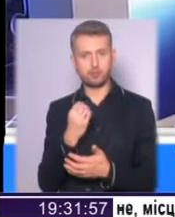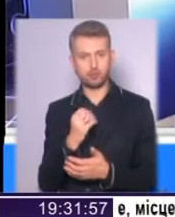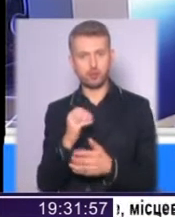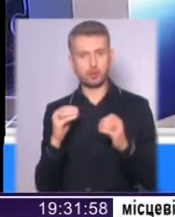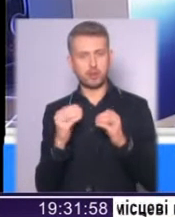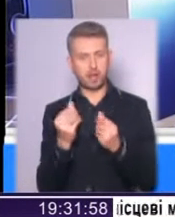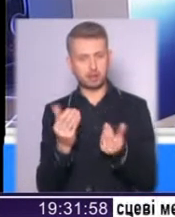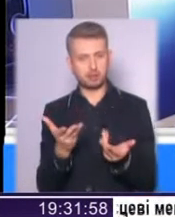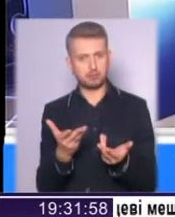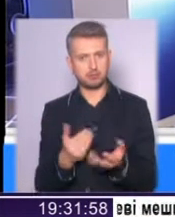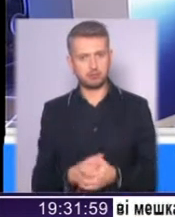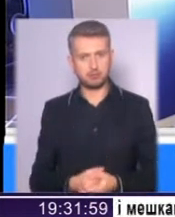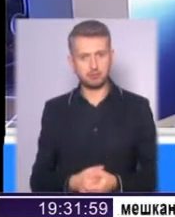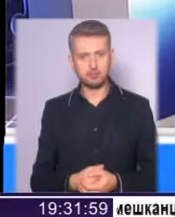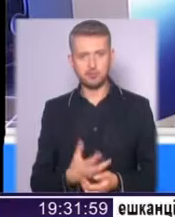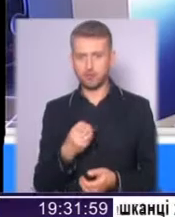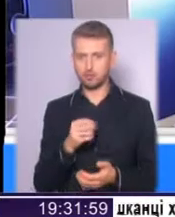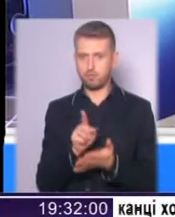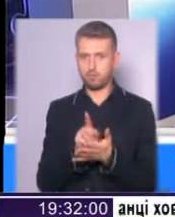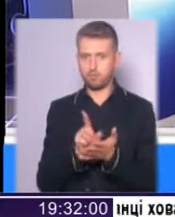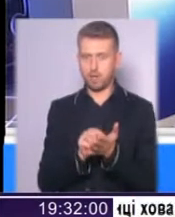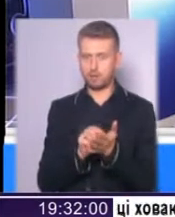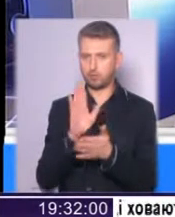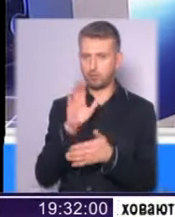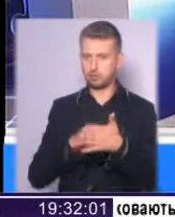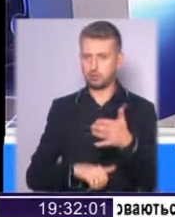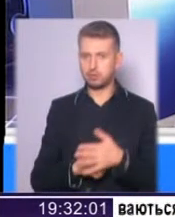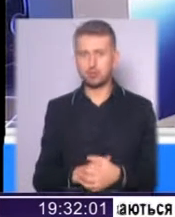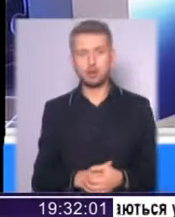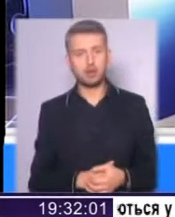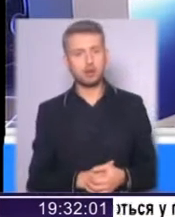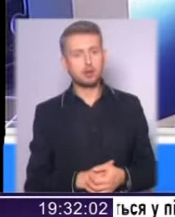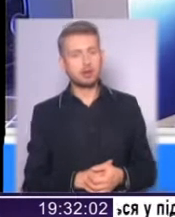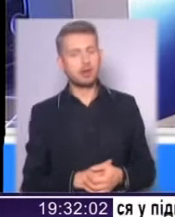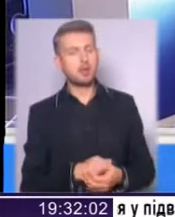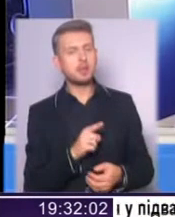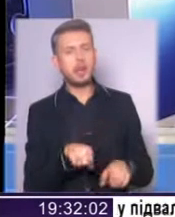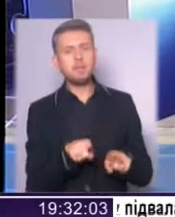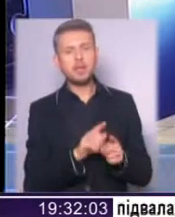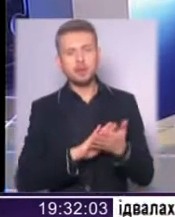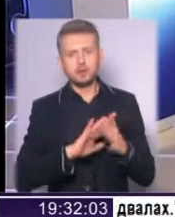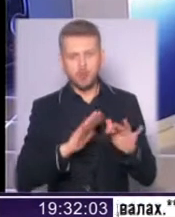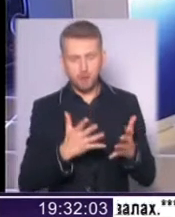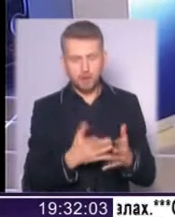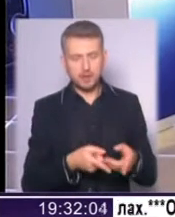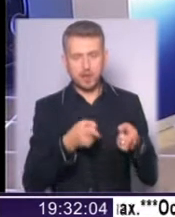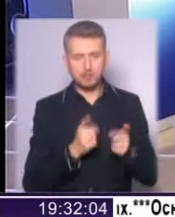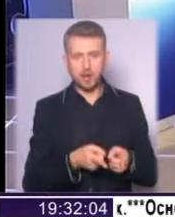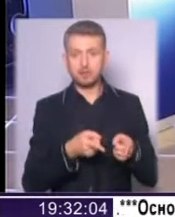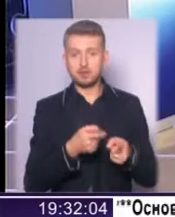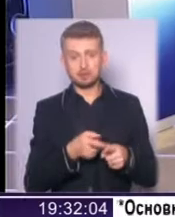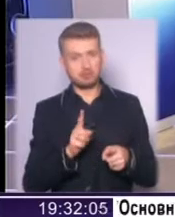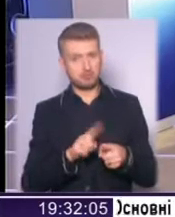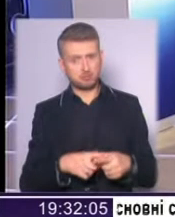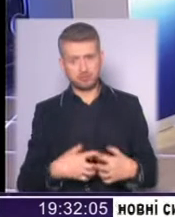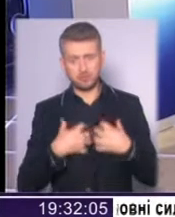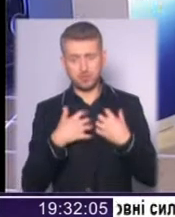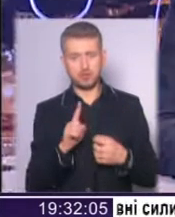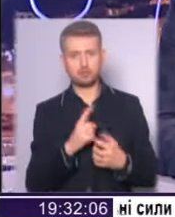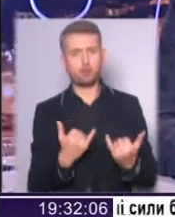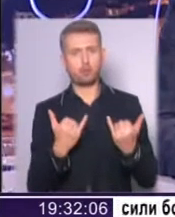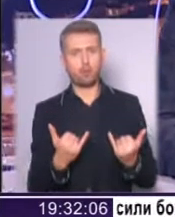с них не будут. Значит, я попадаю в 90%. Значит, у меня 1600 гривен,